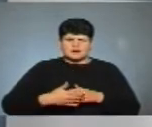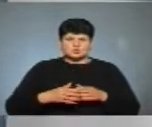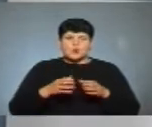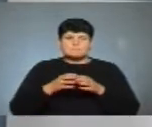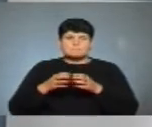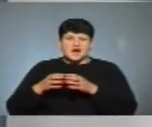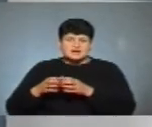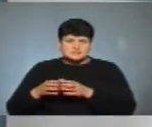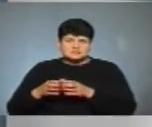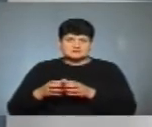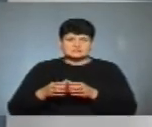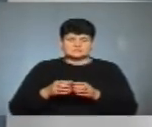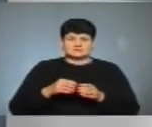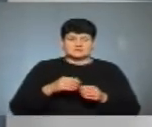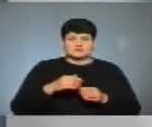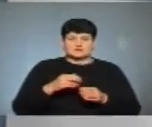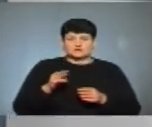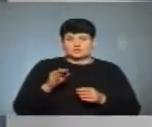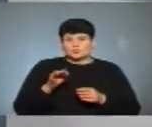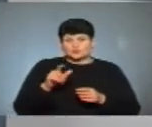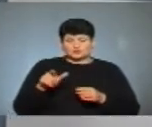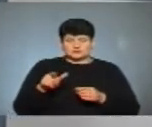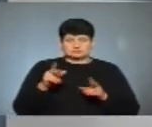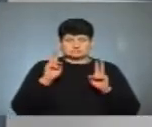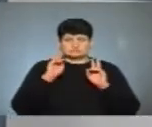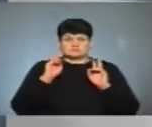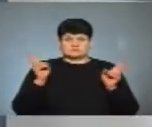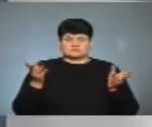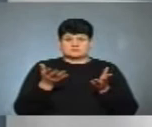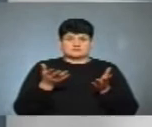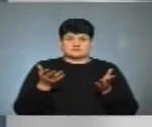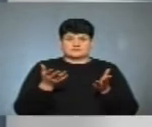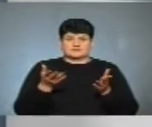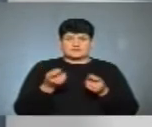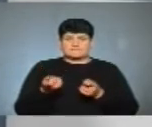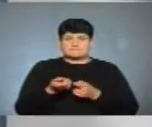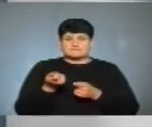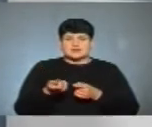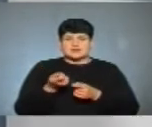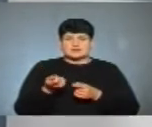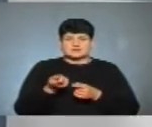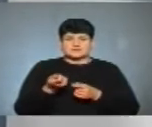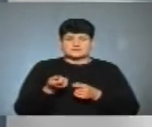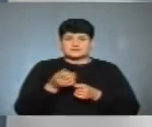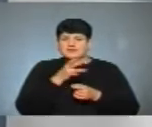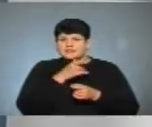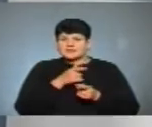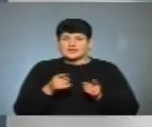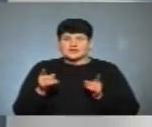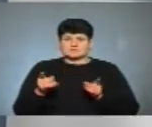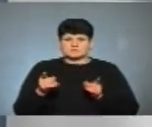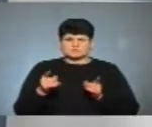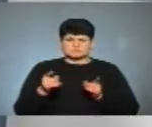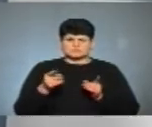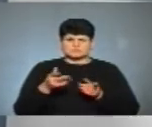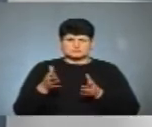партій в переліку, десятки партій, то люди губляться, і дуже маленький термін, щоб